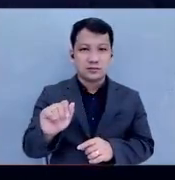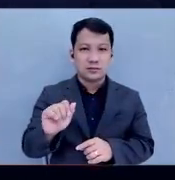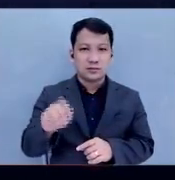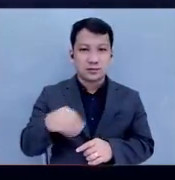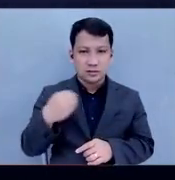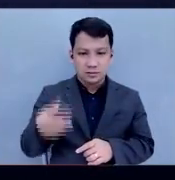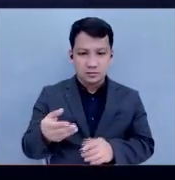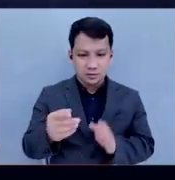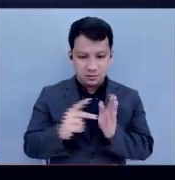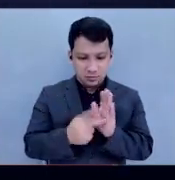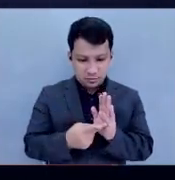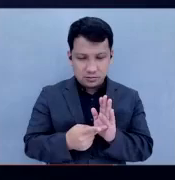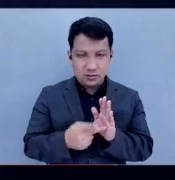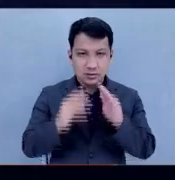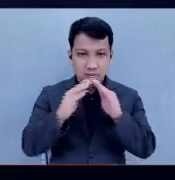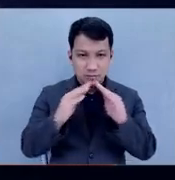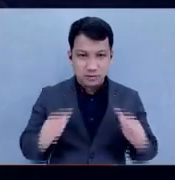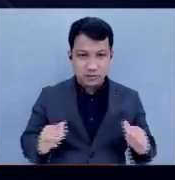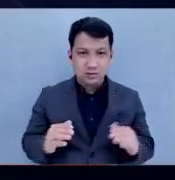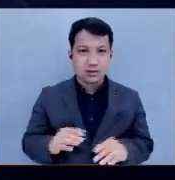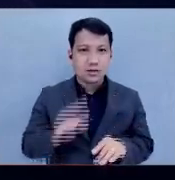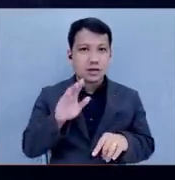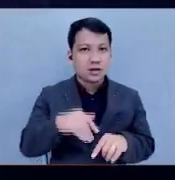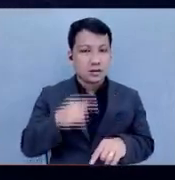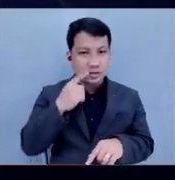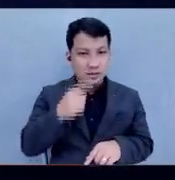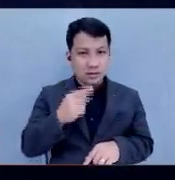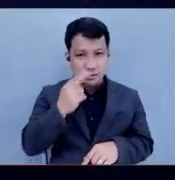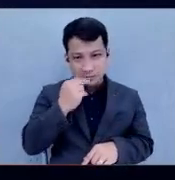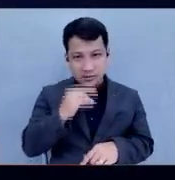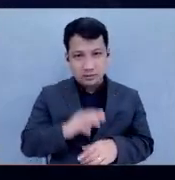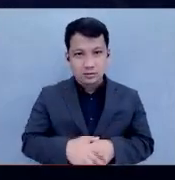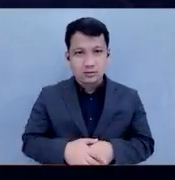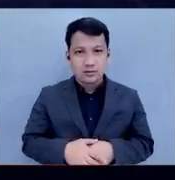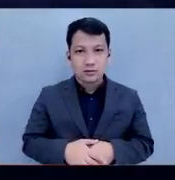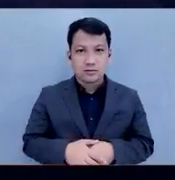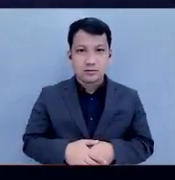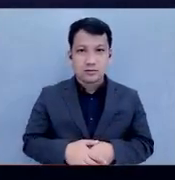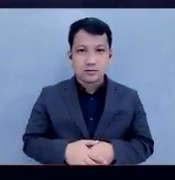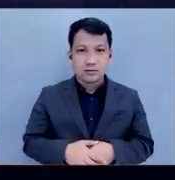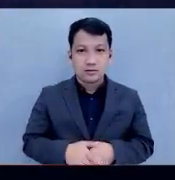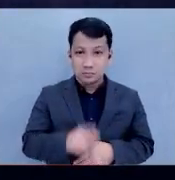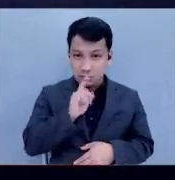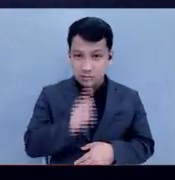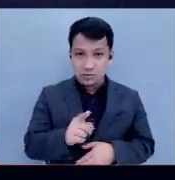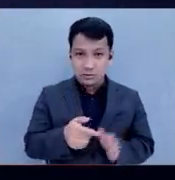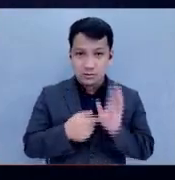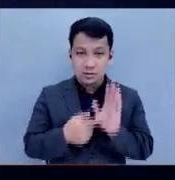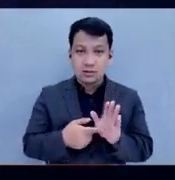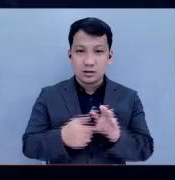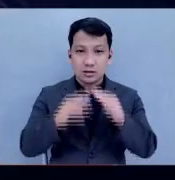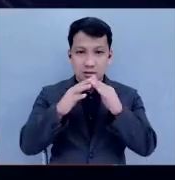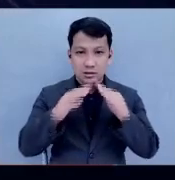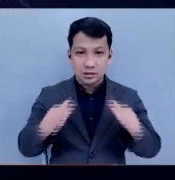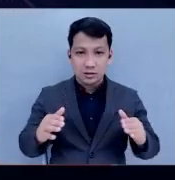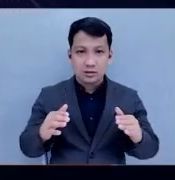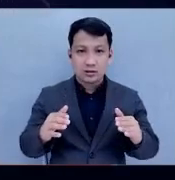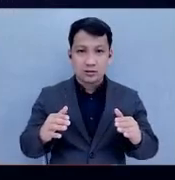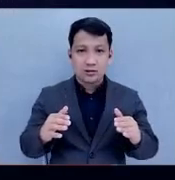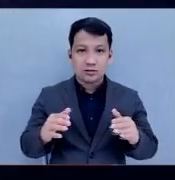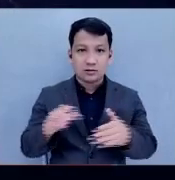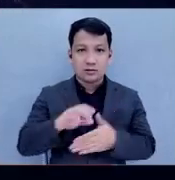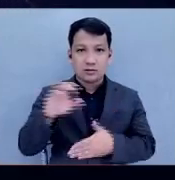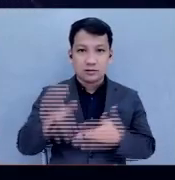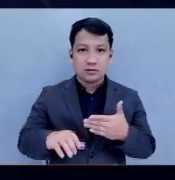ang Susay akala nila ay joke lang u pero totoo pala Bukod sa house and lot kumpleto rin sa